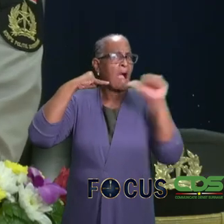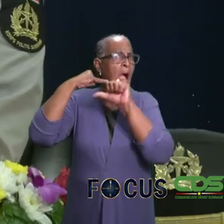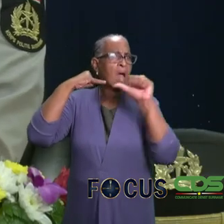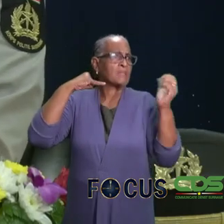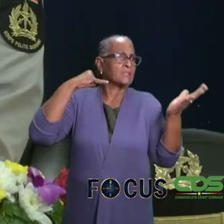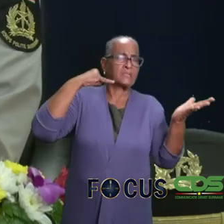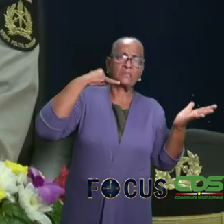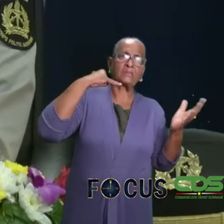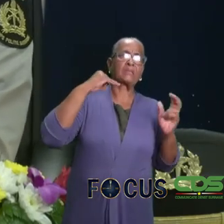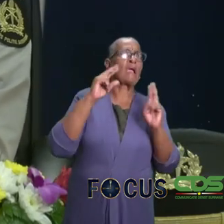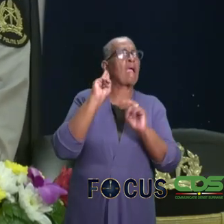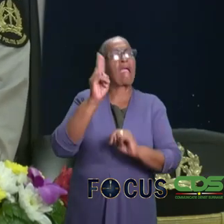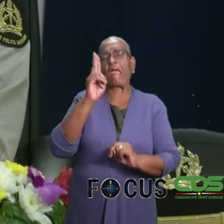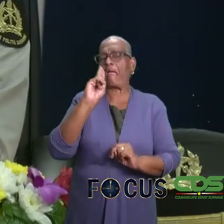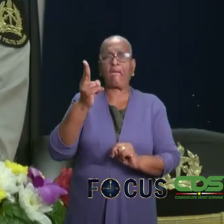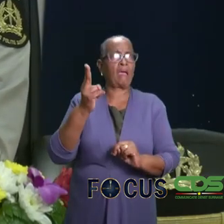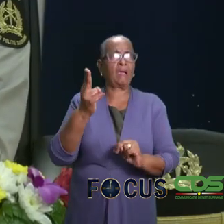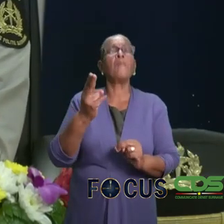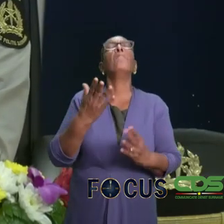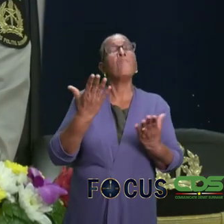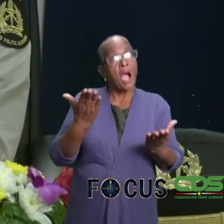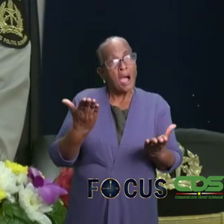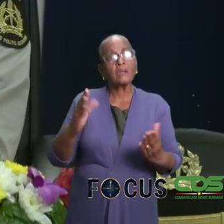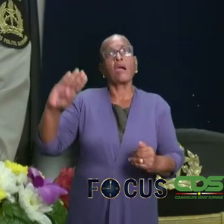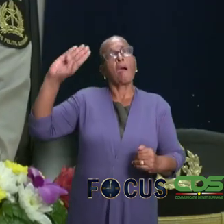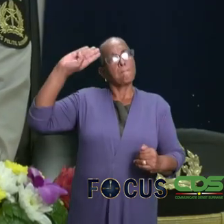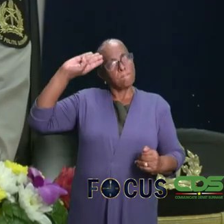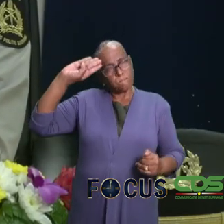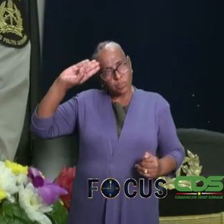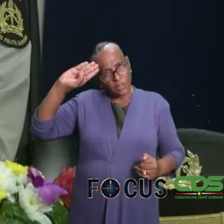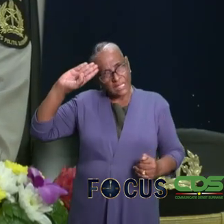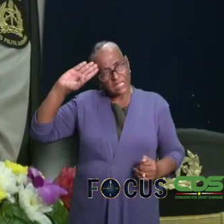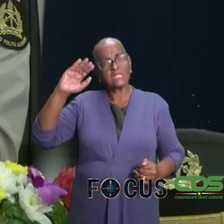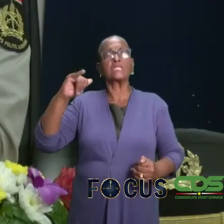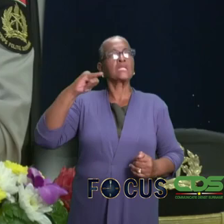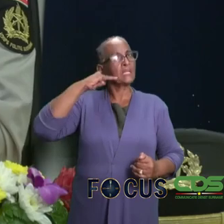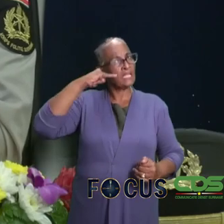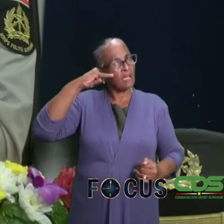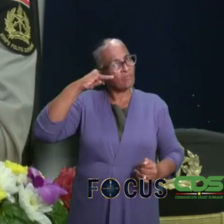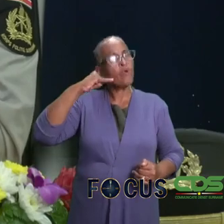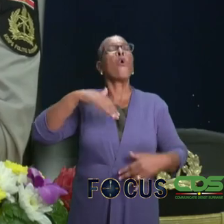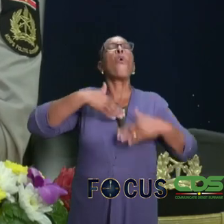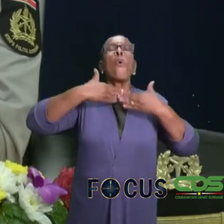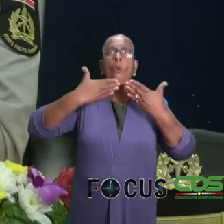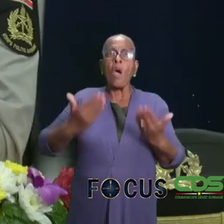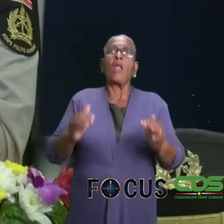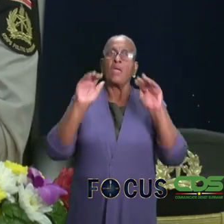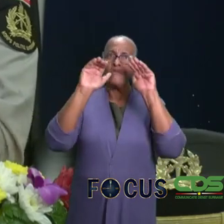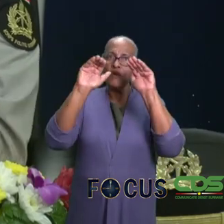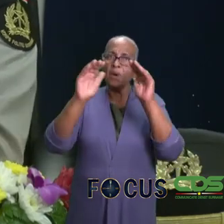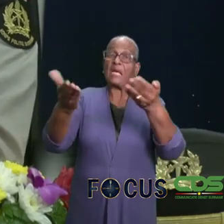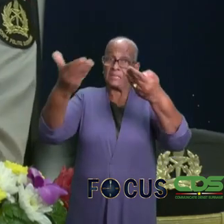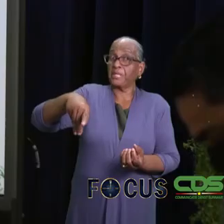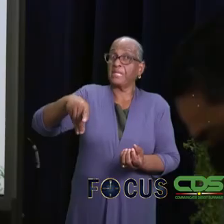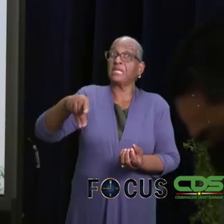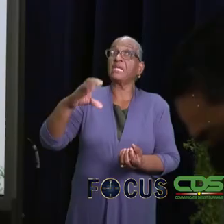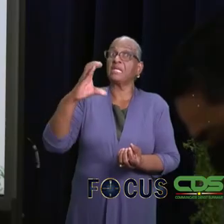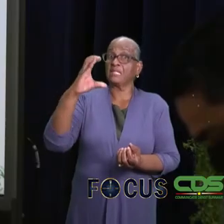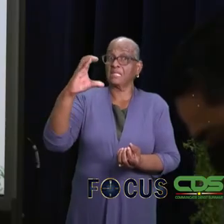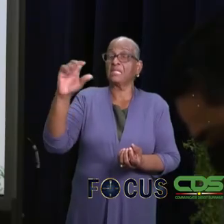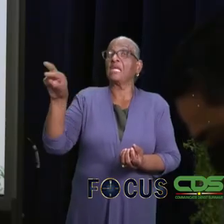Maar nogmaals, de politie reageert op alle binnenkomende informatie en zo